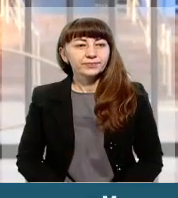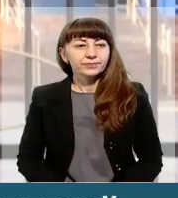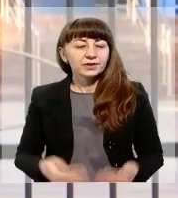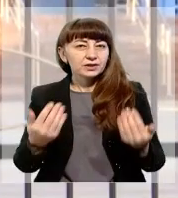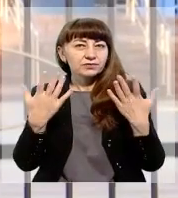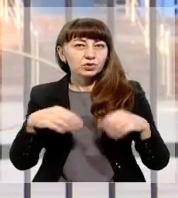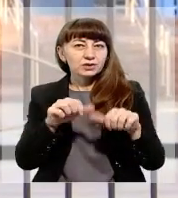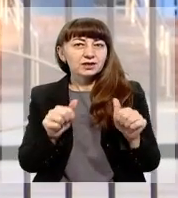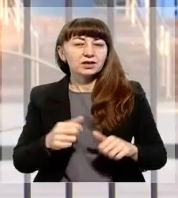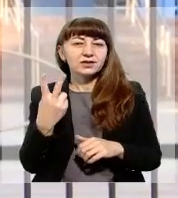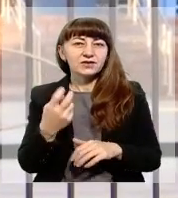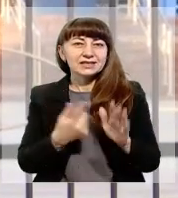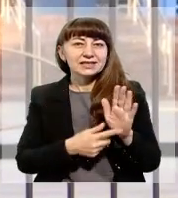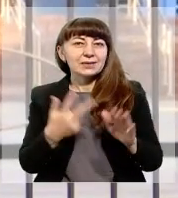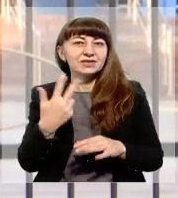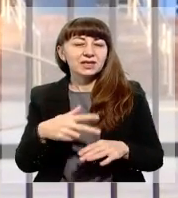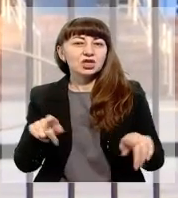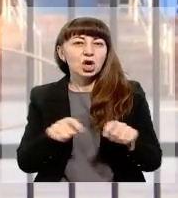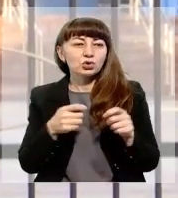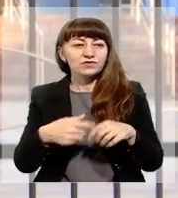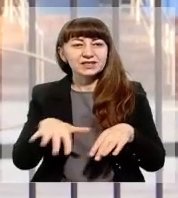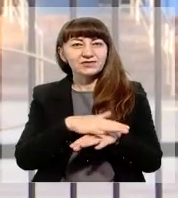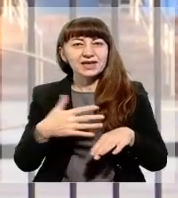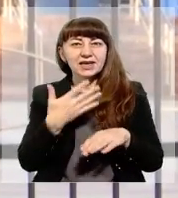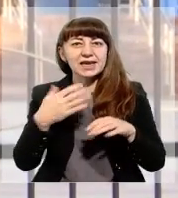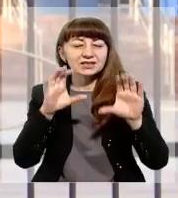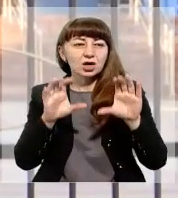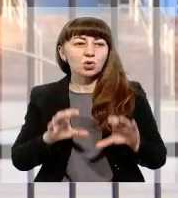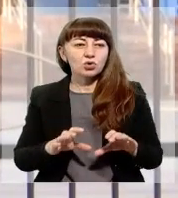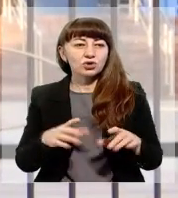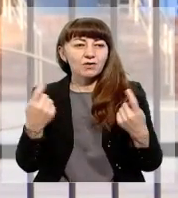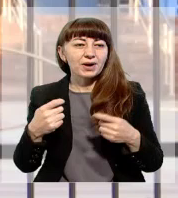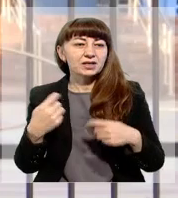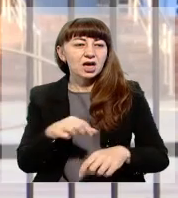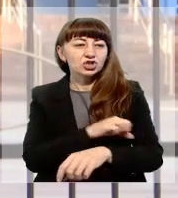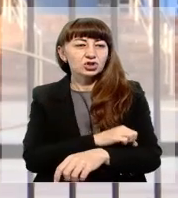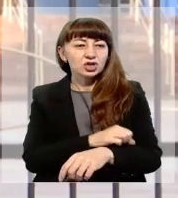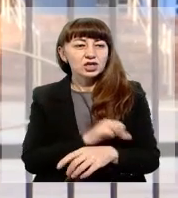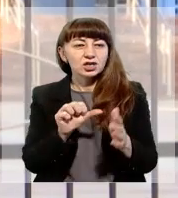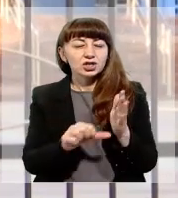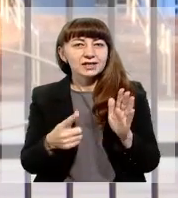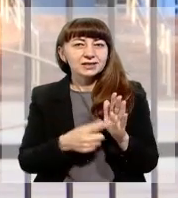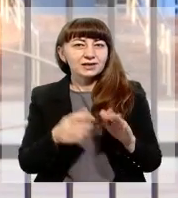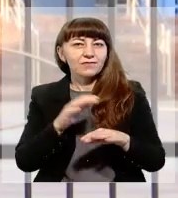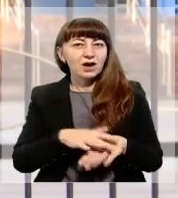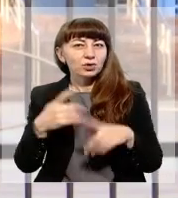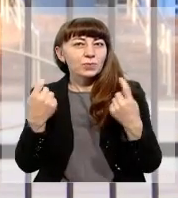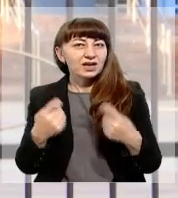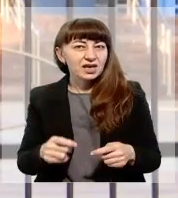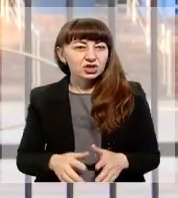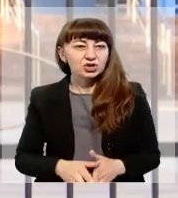зарегистрировано 273 наркоправонарушения в сфере незаконного оборота наркотических средств, из которых это 67 фактов сбыта